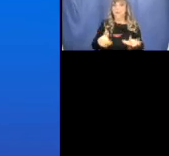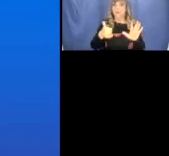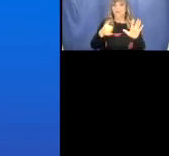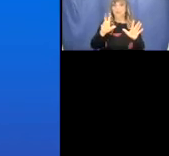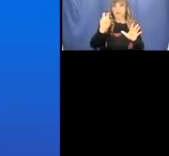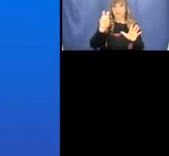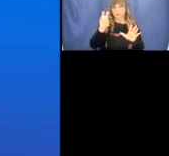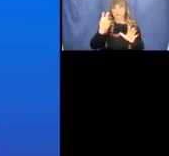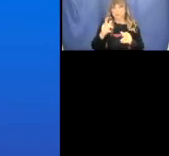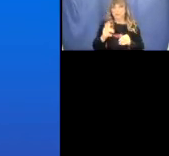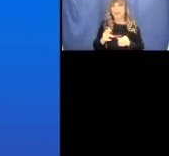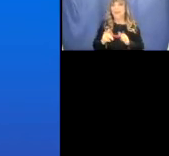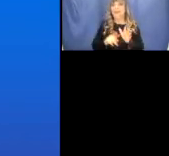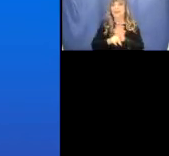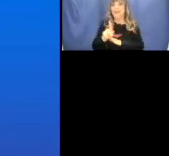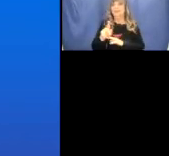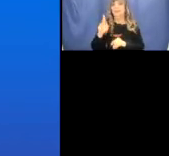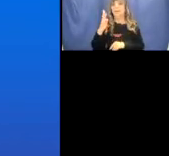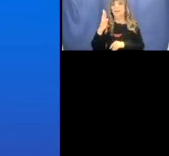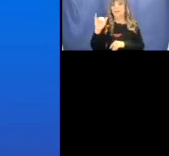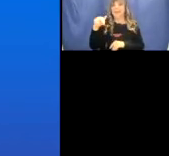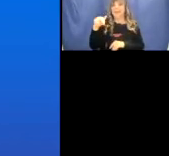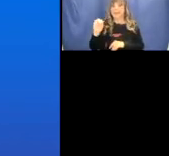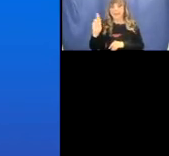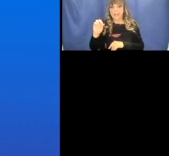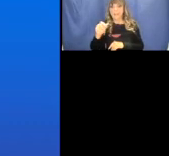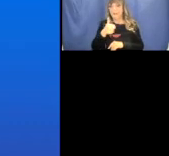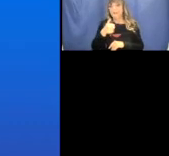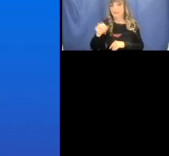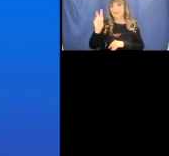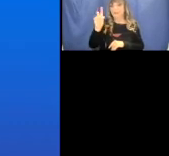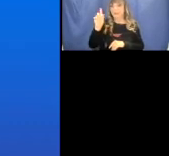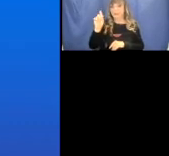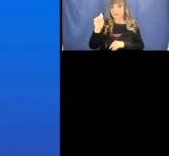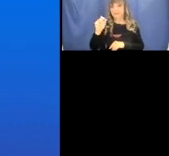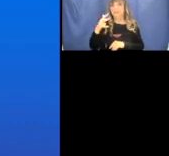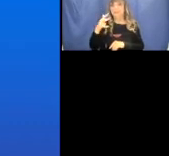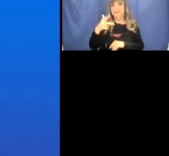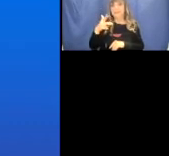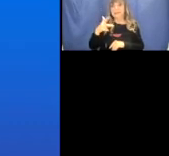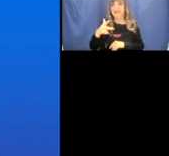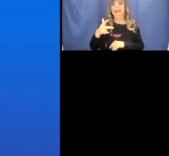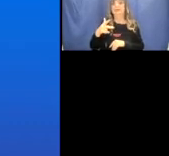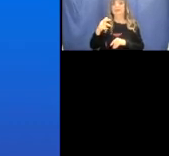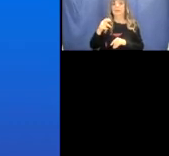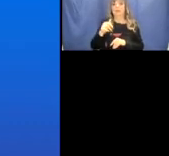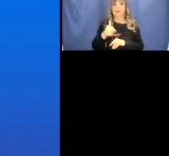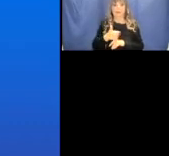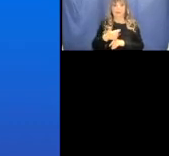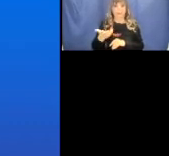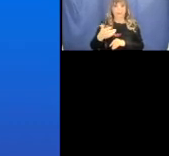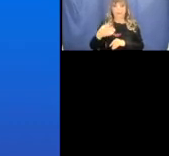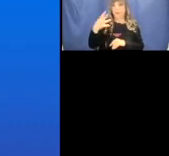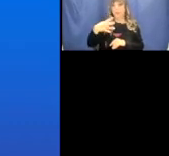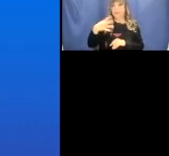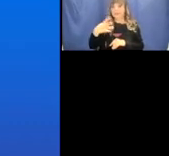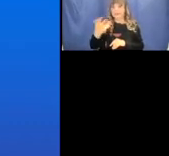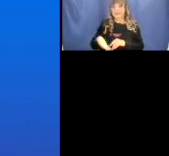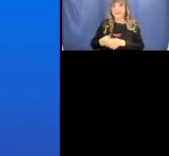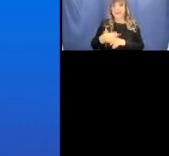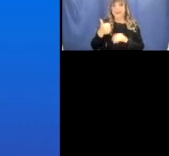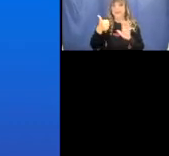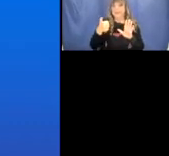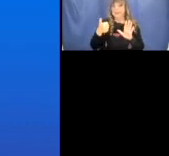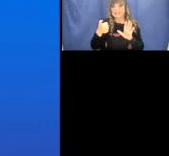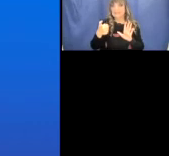binario quando è di 120 gradi ternario di 90 gradi quaternario è di 60 gradi asse